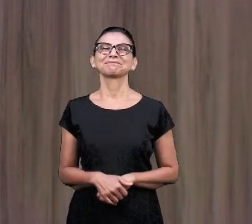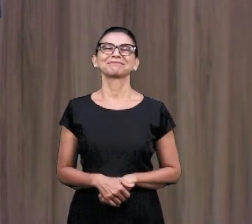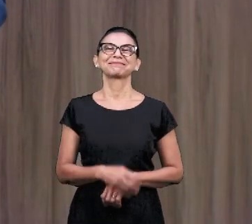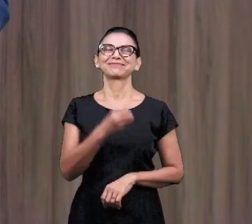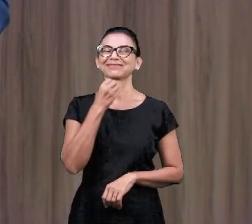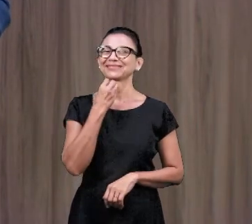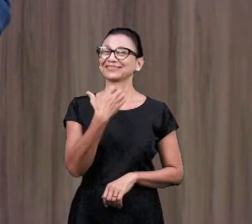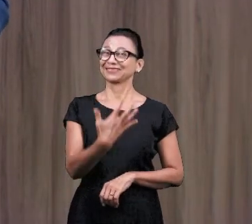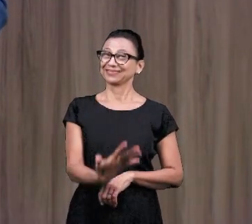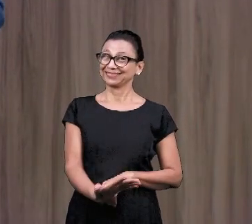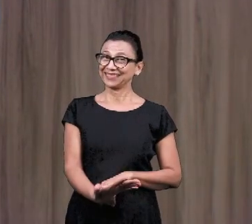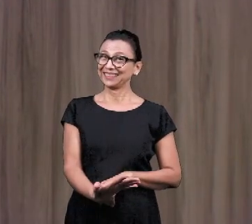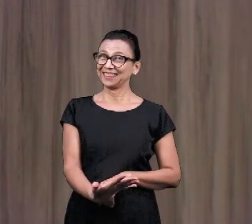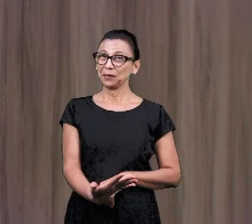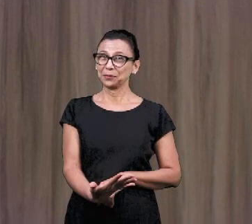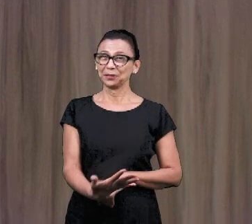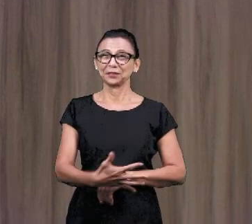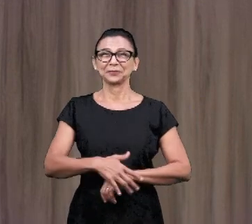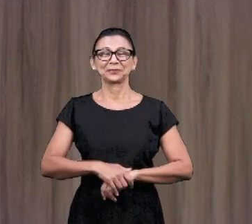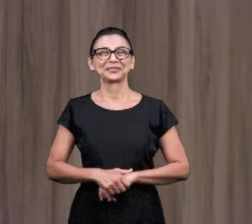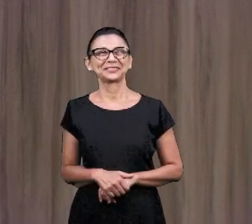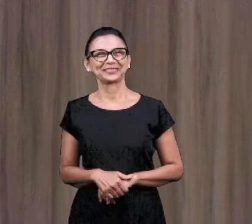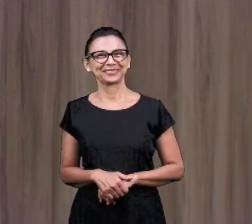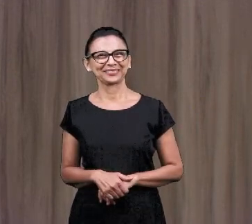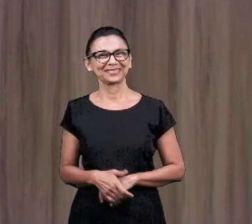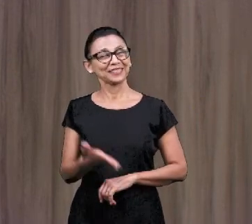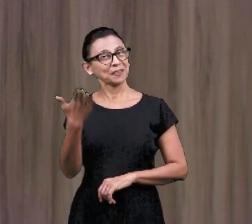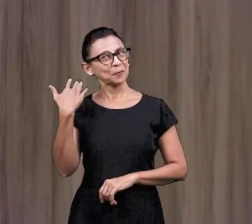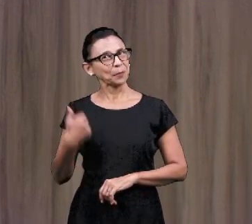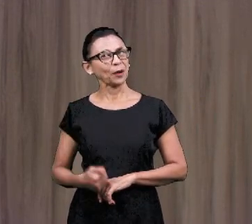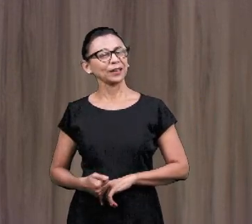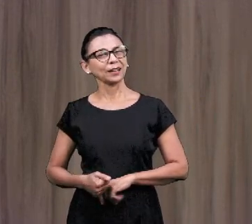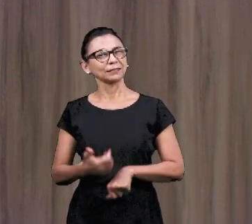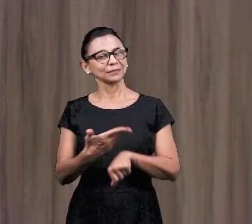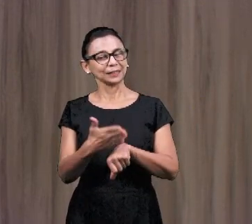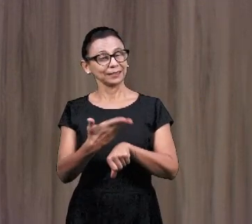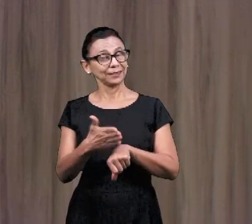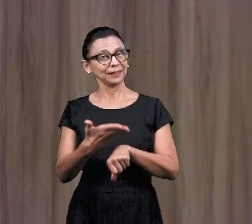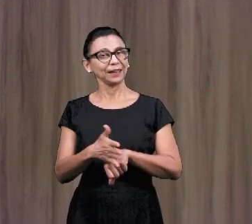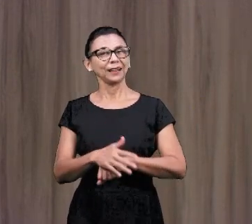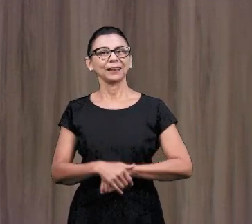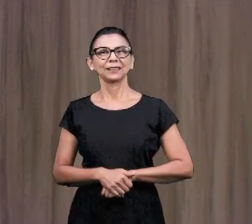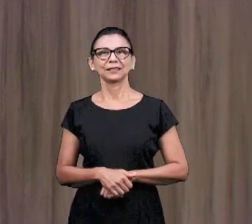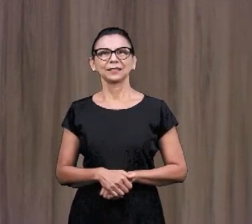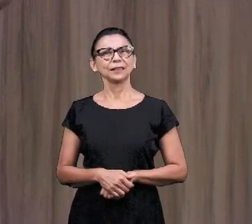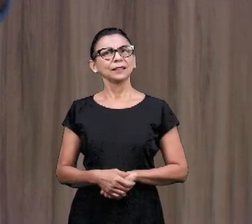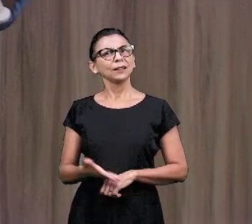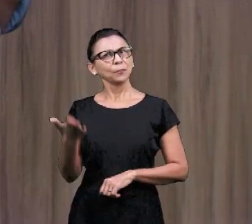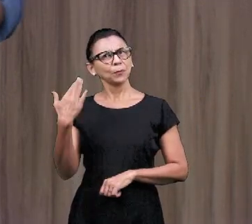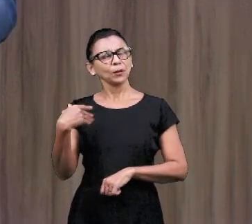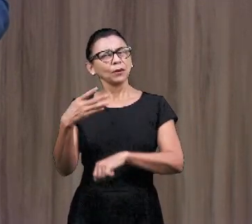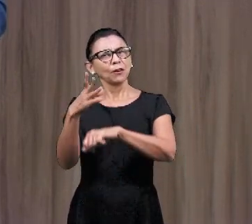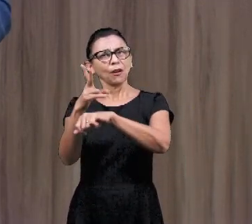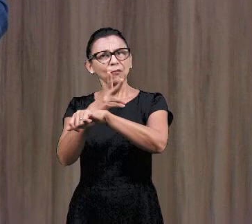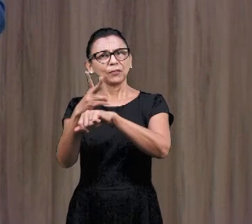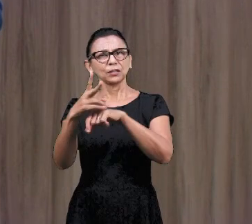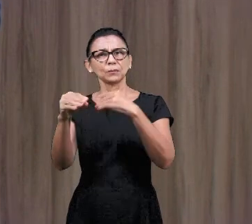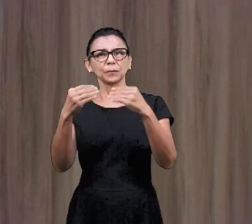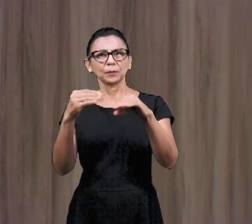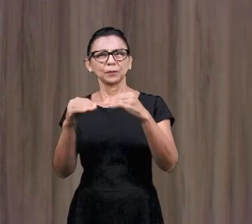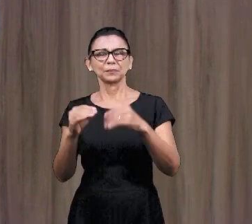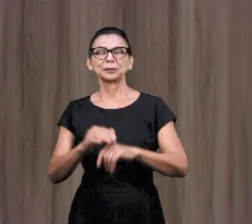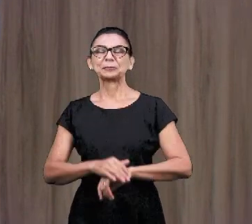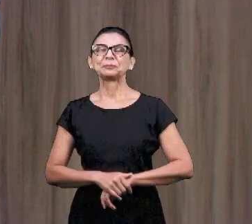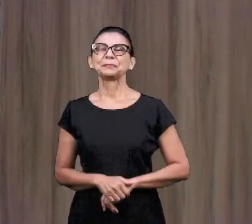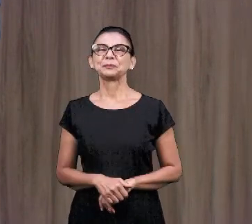Très bien. Nous allons combiner. Vous allez étudier beaucoup pour envoyer votre vidéo afin d'avoir plusieurs